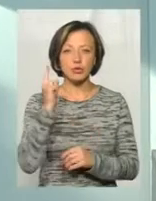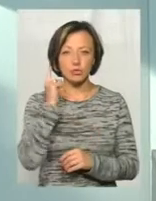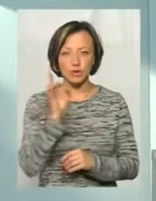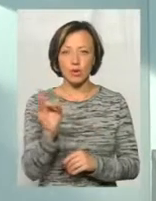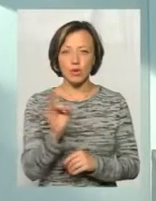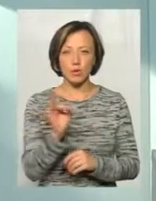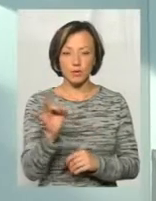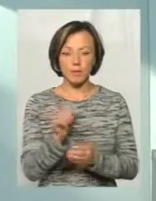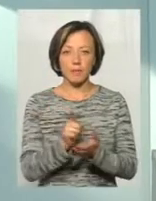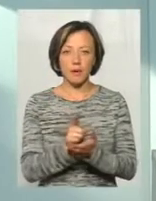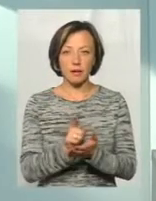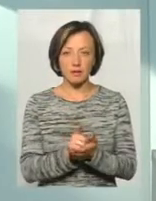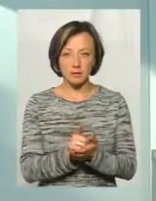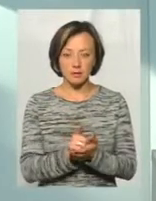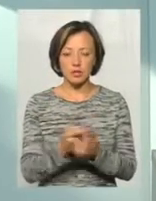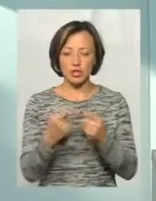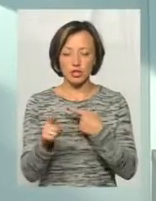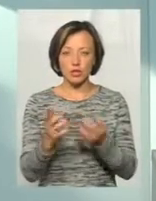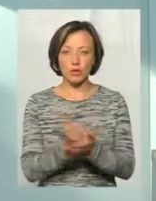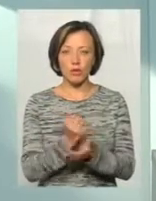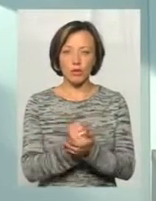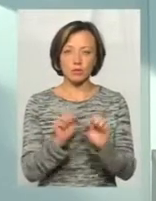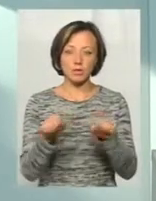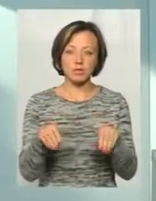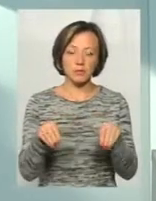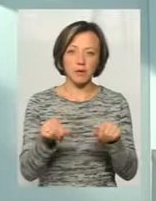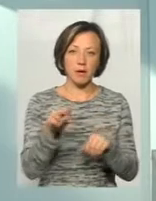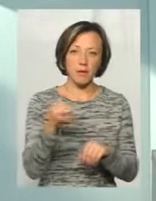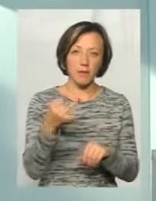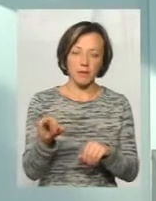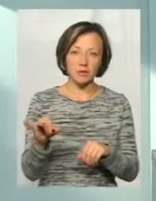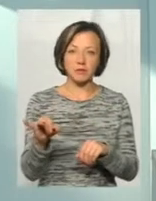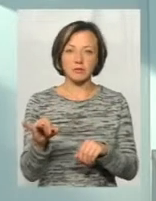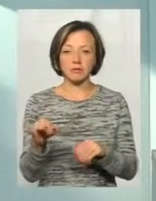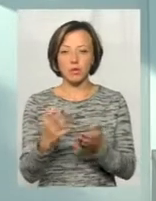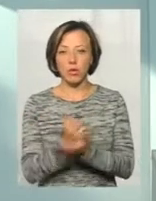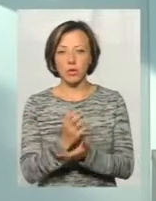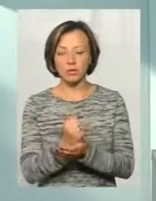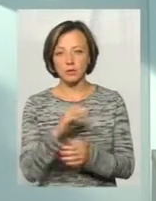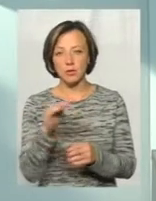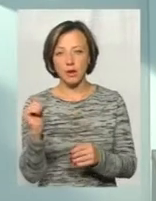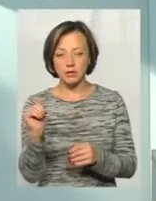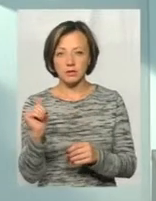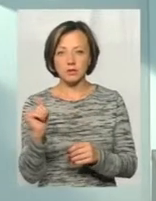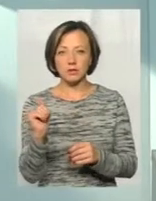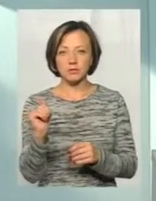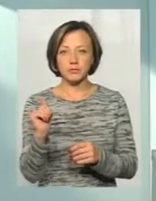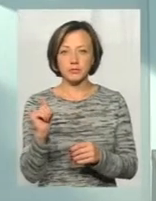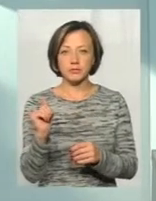розмір. Враховуються також інші доходи, можливо, десь земельний пай, тобто дохід від оренди.